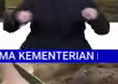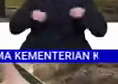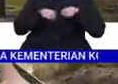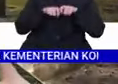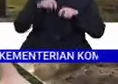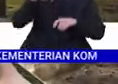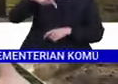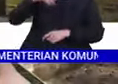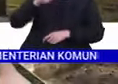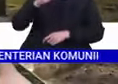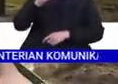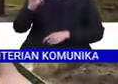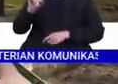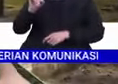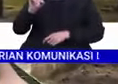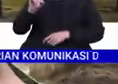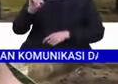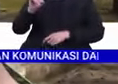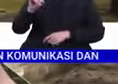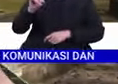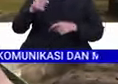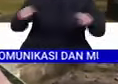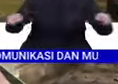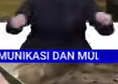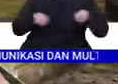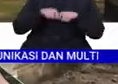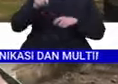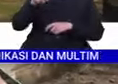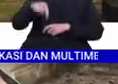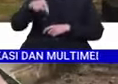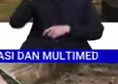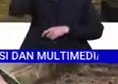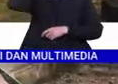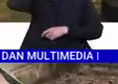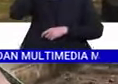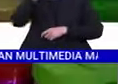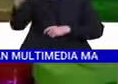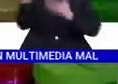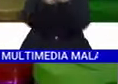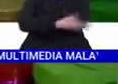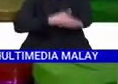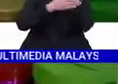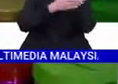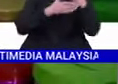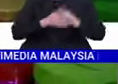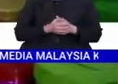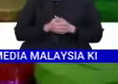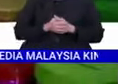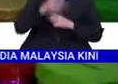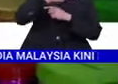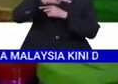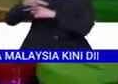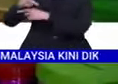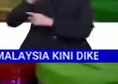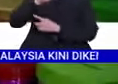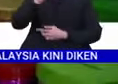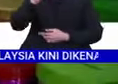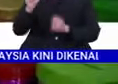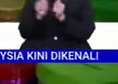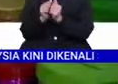pede di lokasi sejak lokasi p diddy negeri Kelantan dan juga di seluruh negara oleh dalam hari itu tinjauan Liem bersama